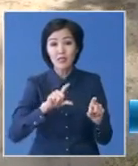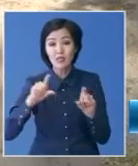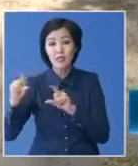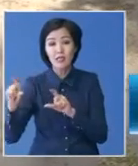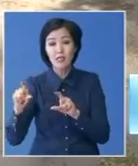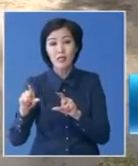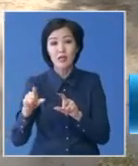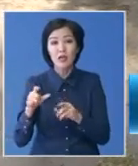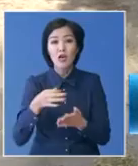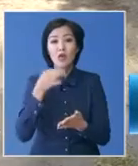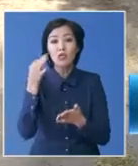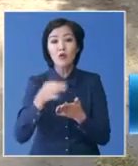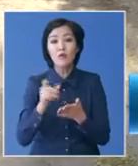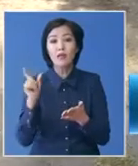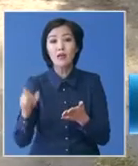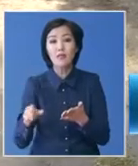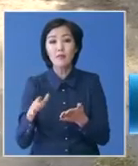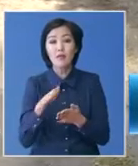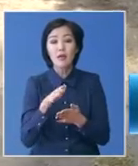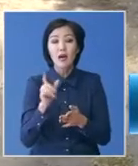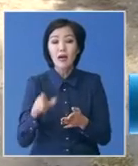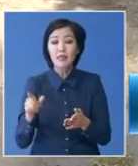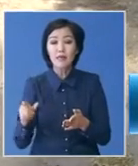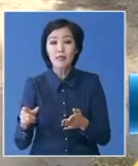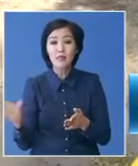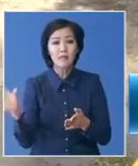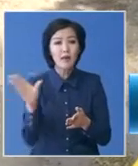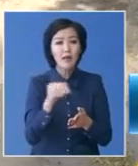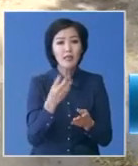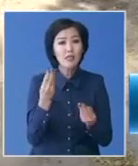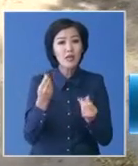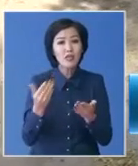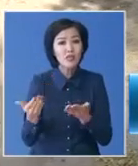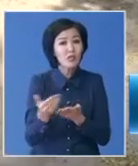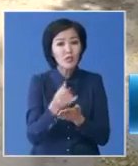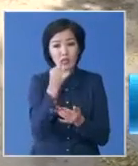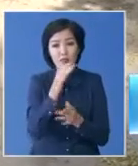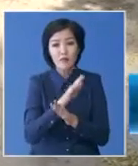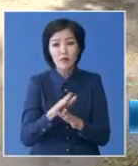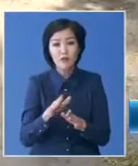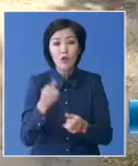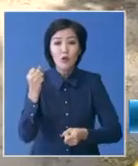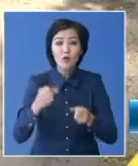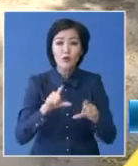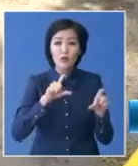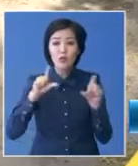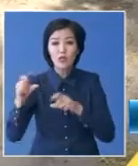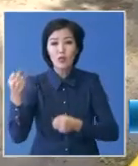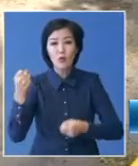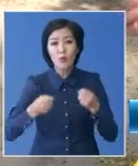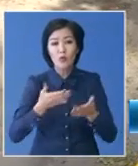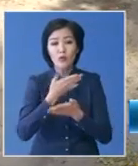Бұл үшін жауапты адам тұрғындардан толық ақша жинай алмай жүр. Сондықтан қоқысты шығаратын көлік те жоқ. Бұл ауламен өзіміз